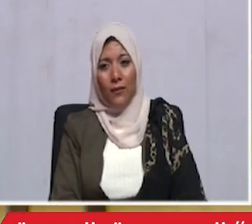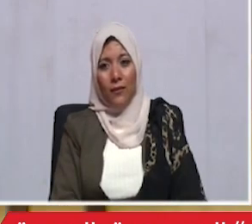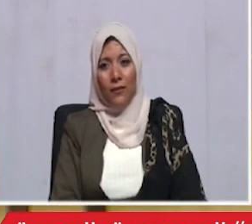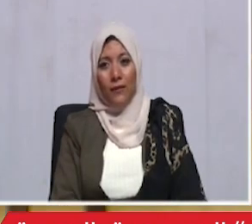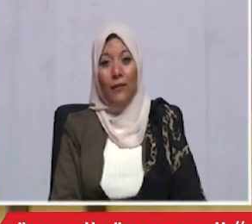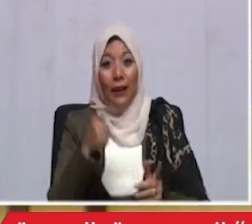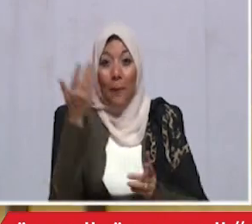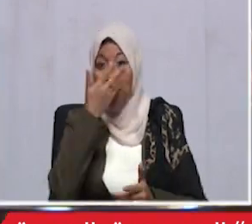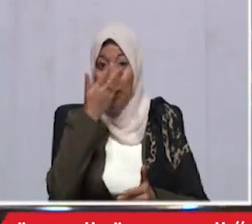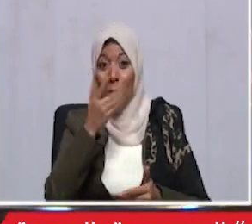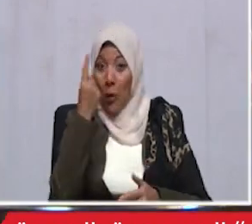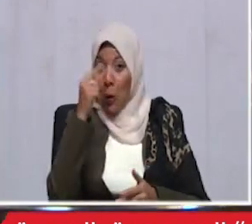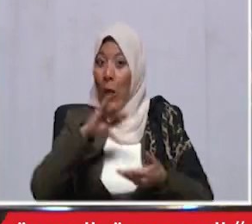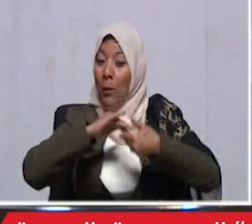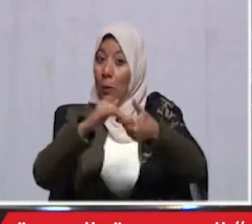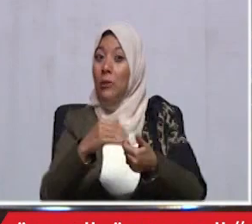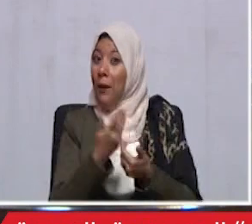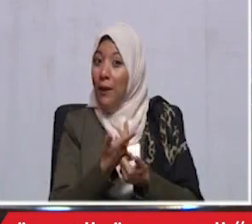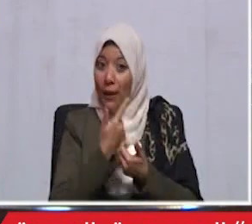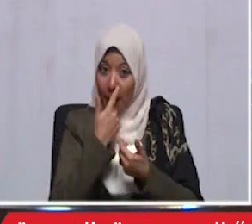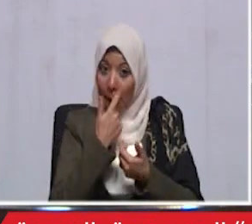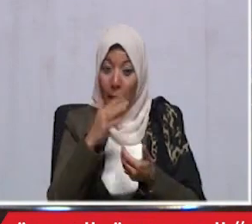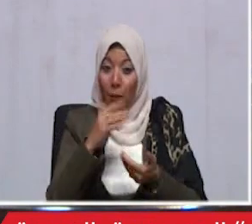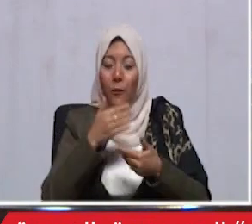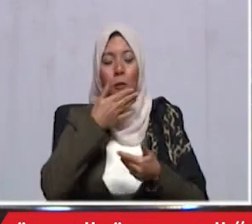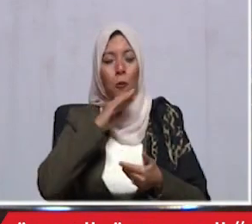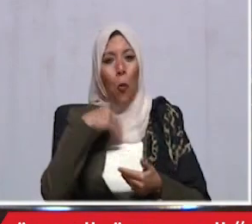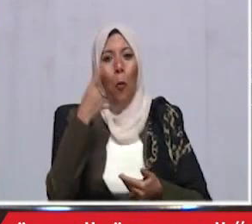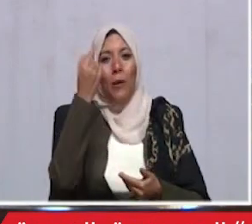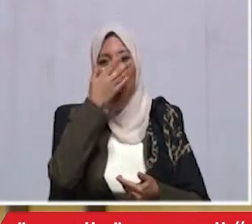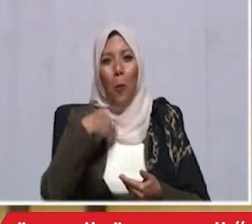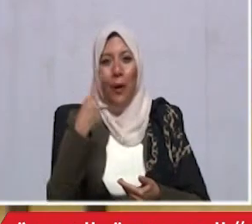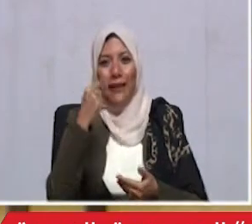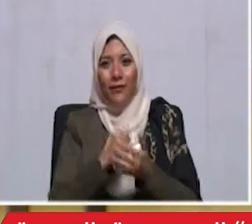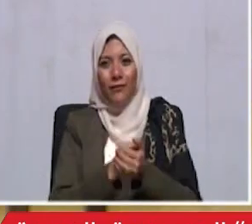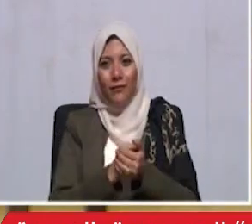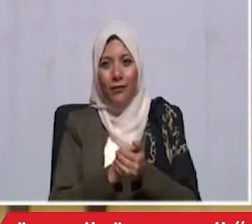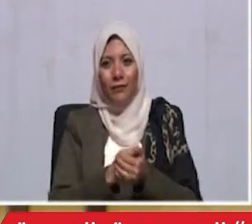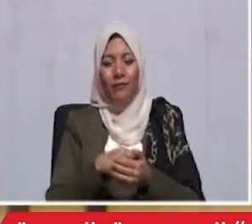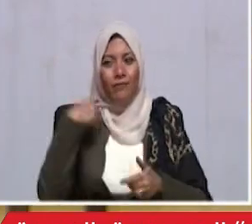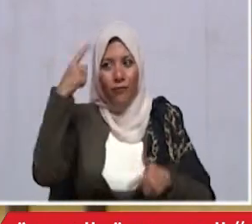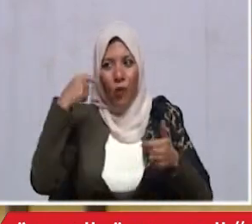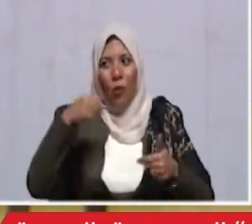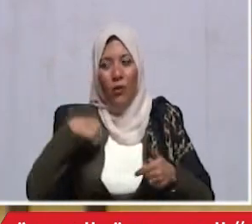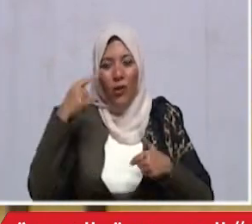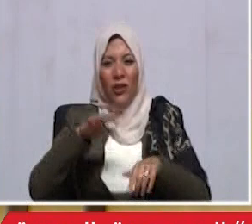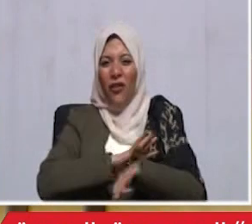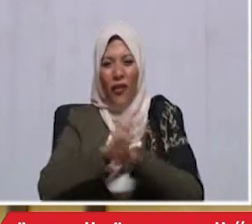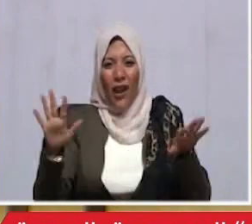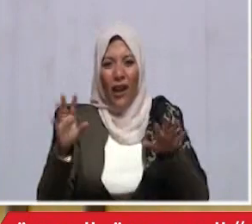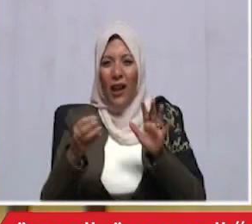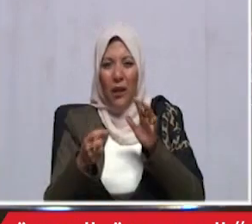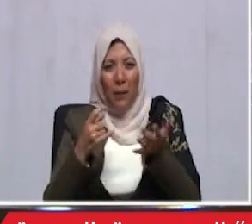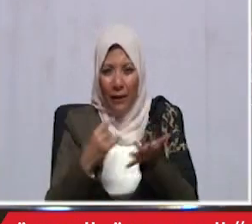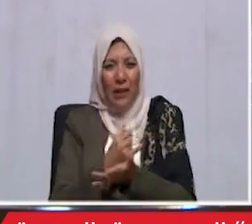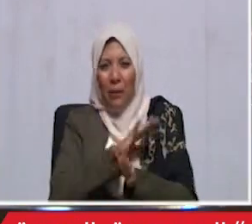بتذاكر لوحدك ولا حد بيساعدك؟ ده انا بذاكر لوحدي الحمد لله. مفيش لحظة كده قلت كفاية بقى مدرسة وخلاص ما اديهوش لا